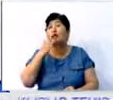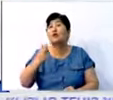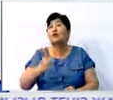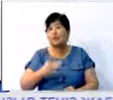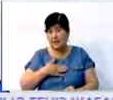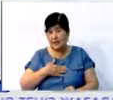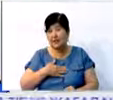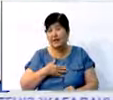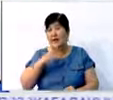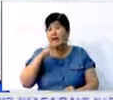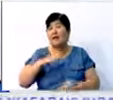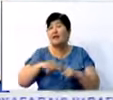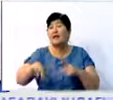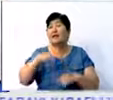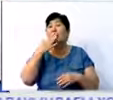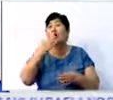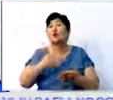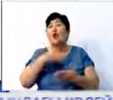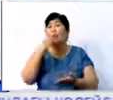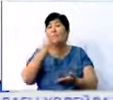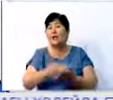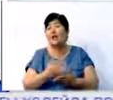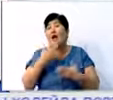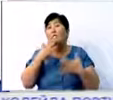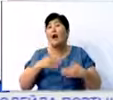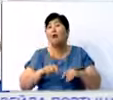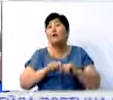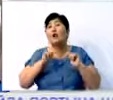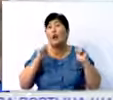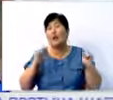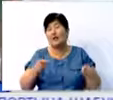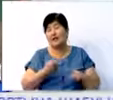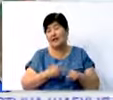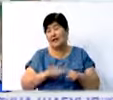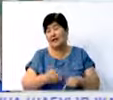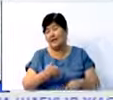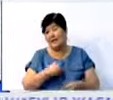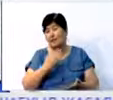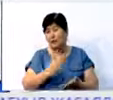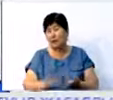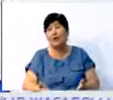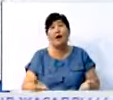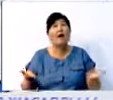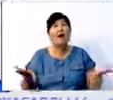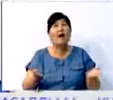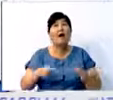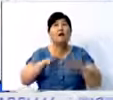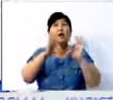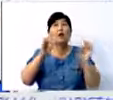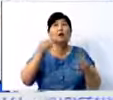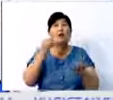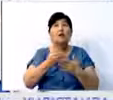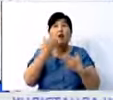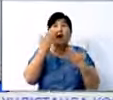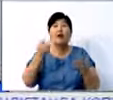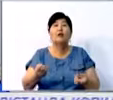сүйіспеншілігі, елге деген жауапкершілігі, махаббат оянса деген сондай ниетіміз болды. Қашанда да өнер атты құдірет